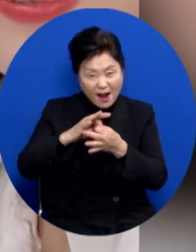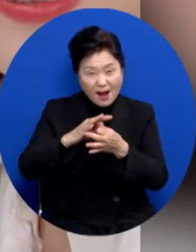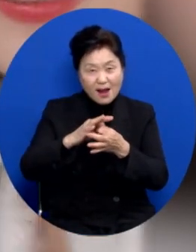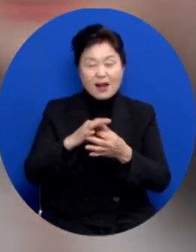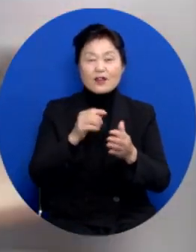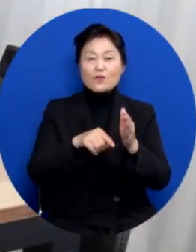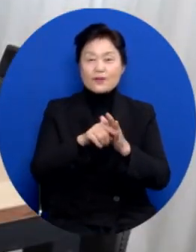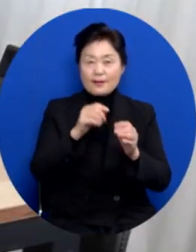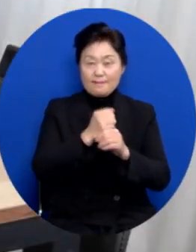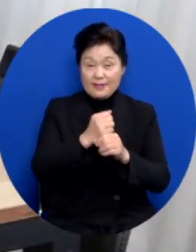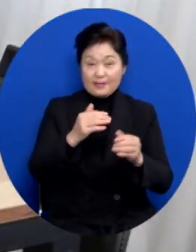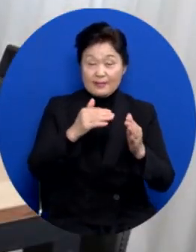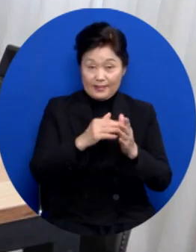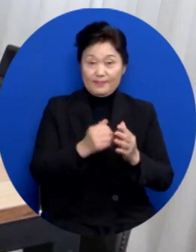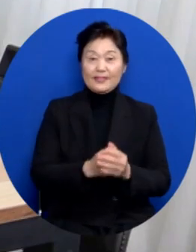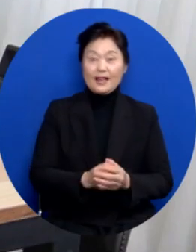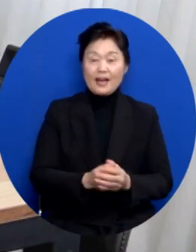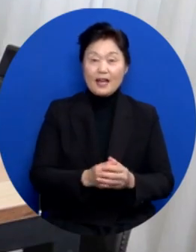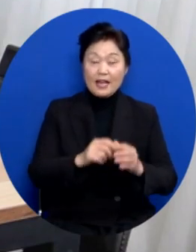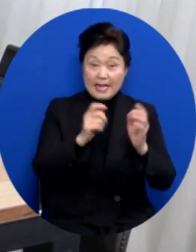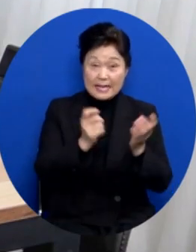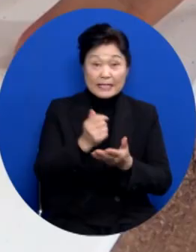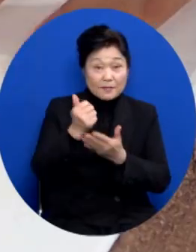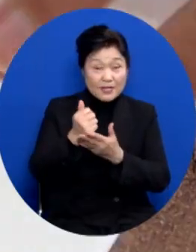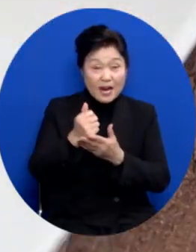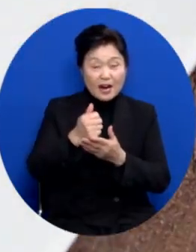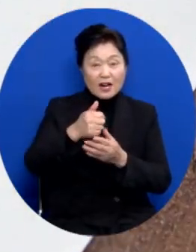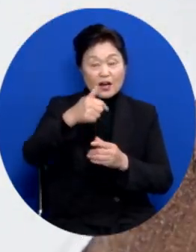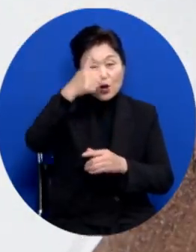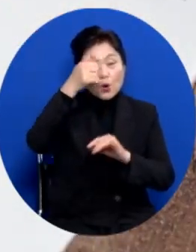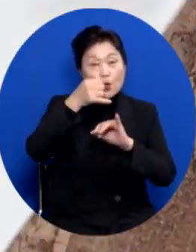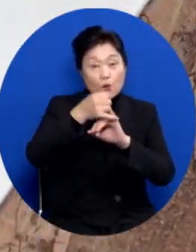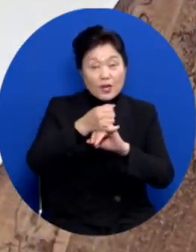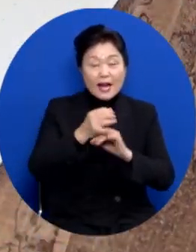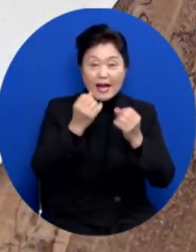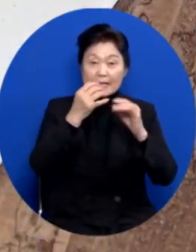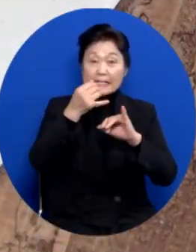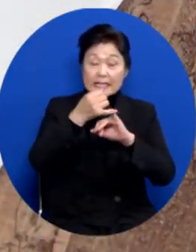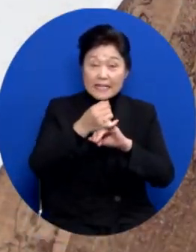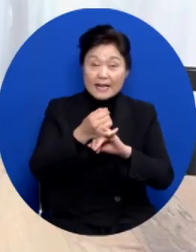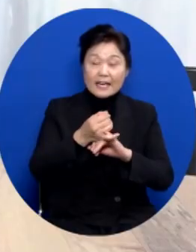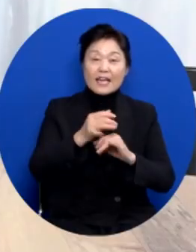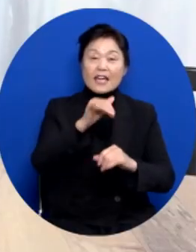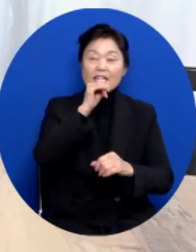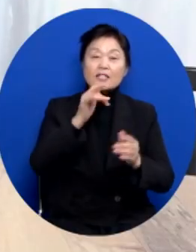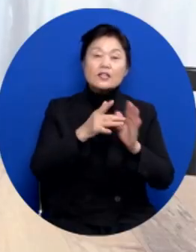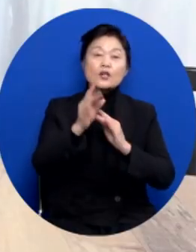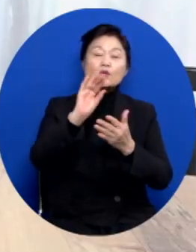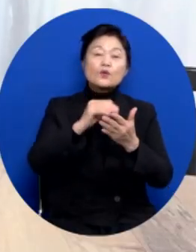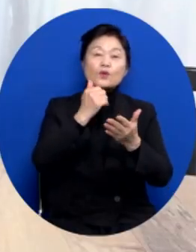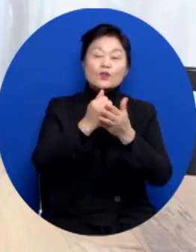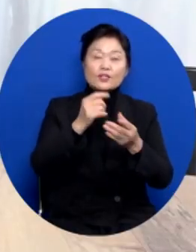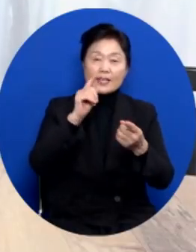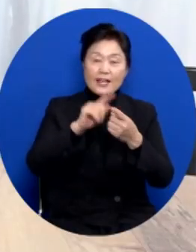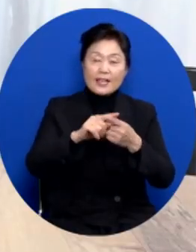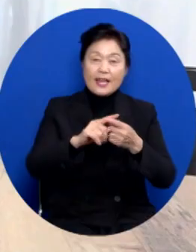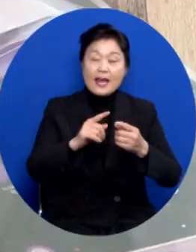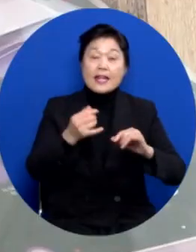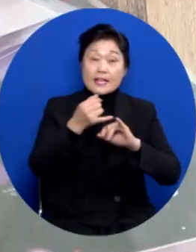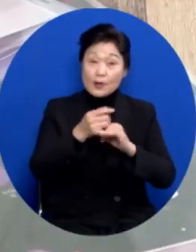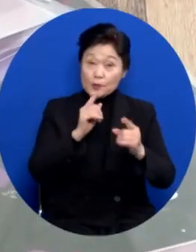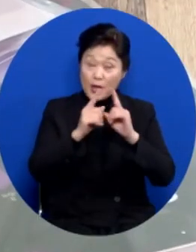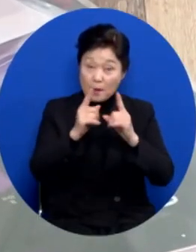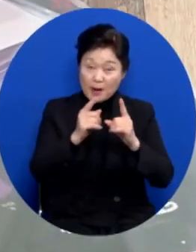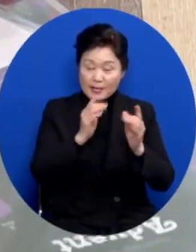했습니다. 벨러스트 고우나 팀장은 구약과 신약에 있는 예수 그리스도에 대한 약속과 말씀을 정리했다며